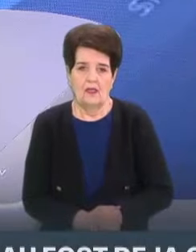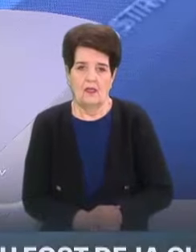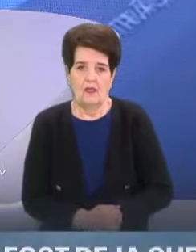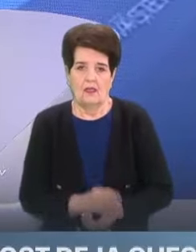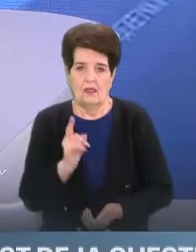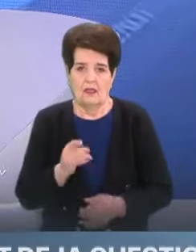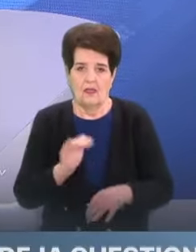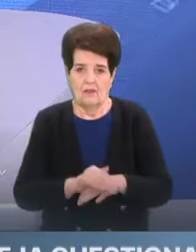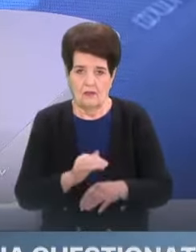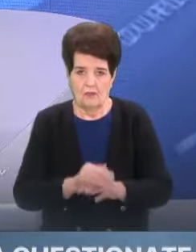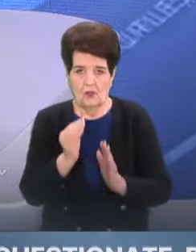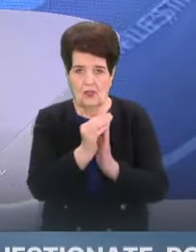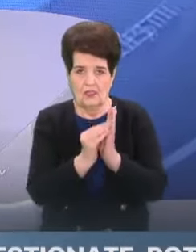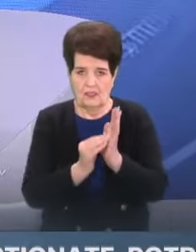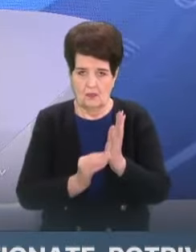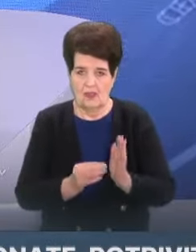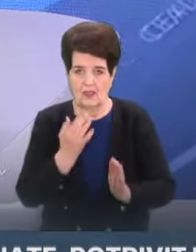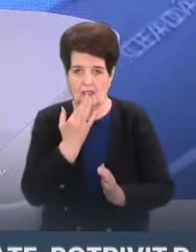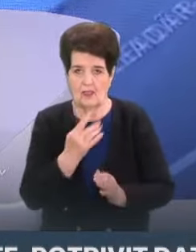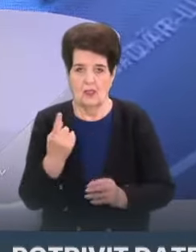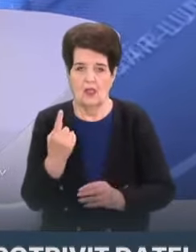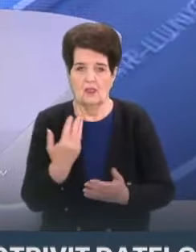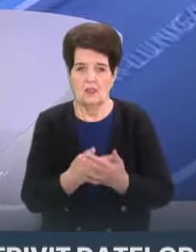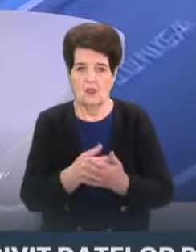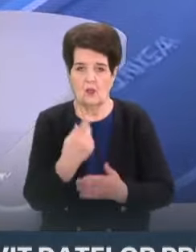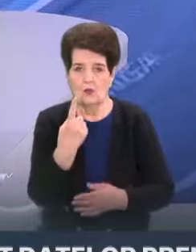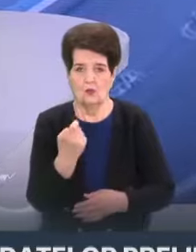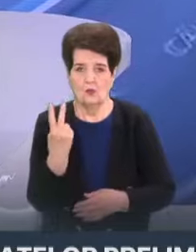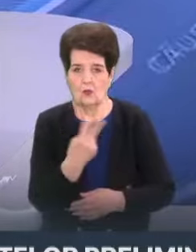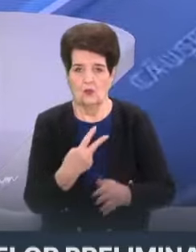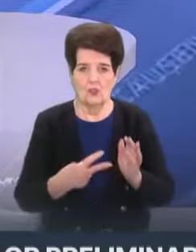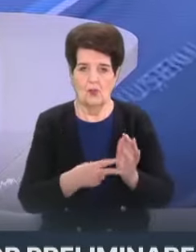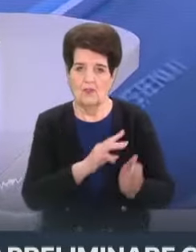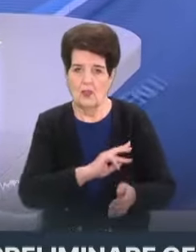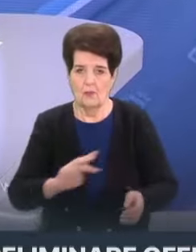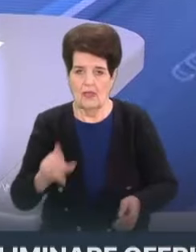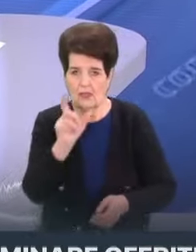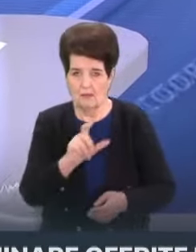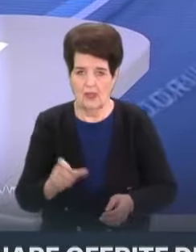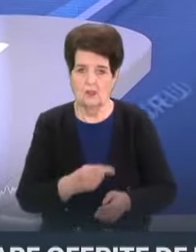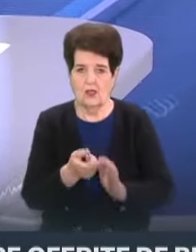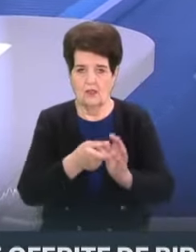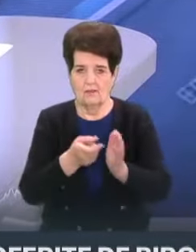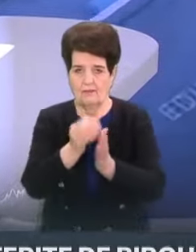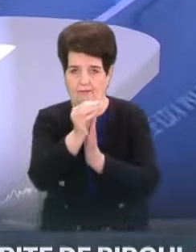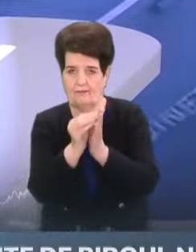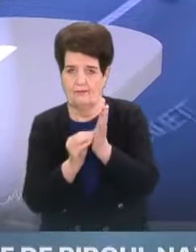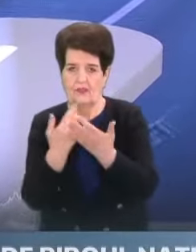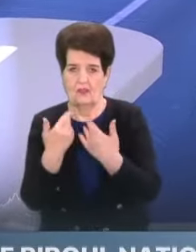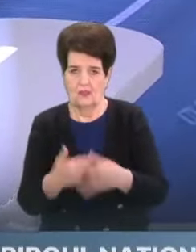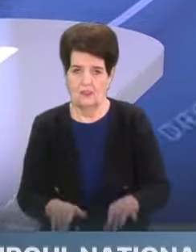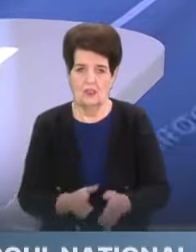De la startul recensământului național, circa 127.000 de persoane au fost deja chestionate. Potrivit